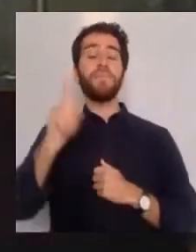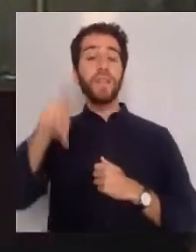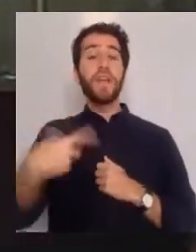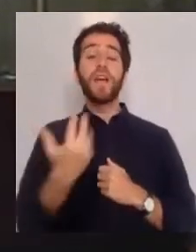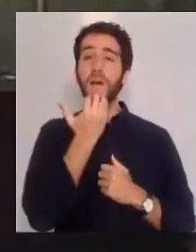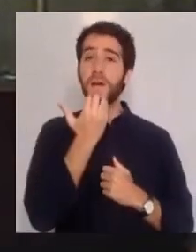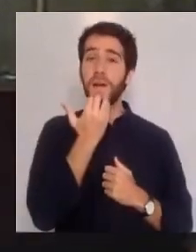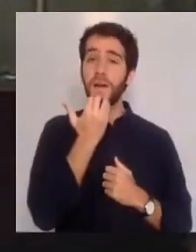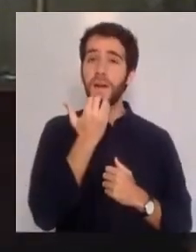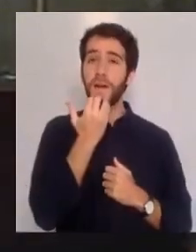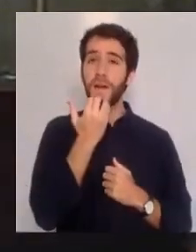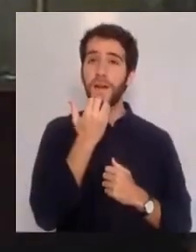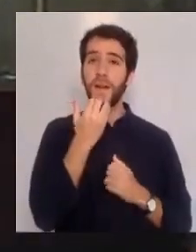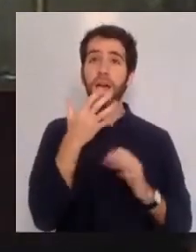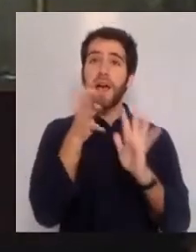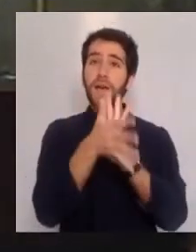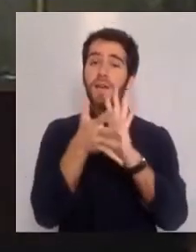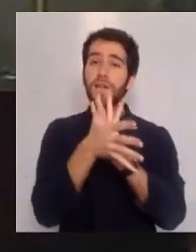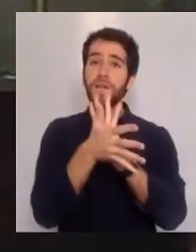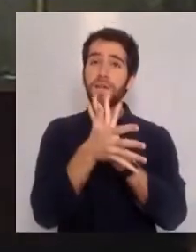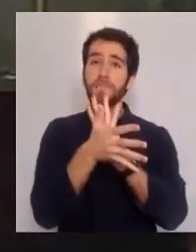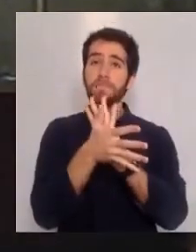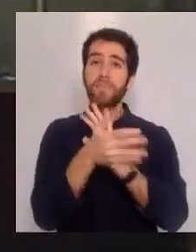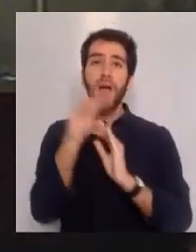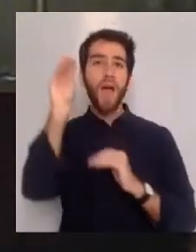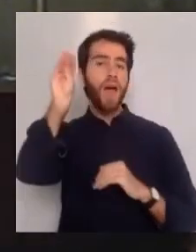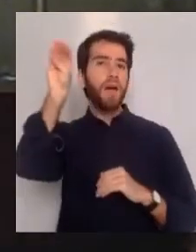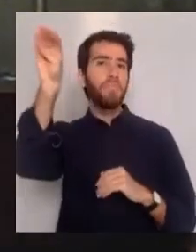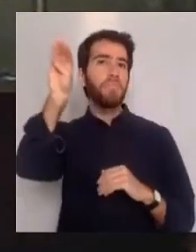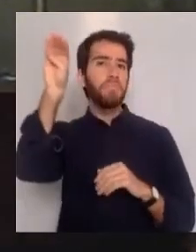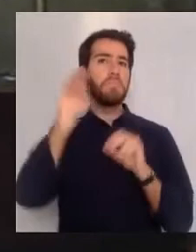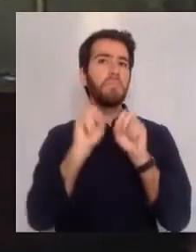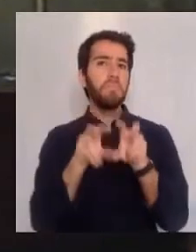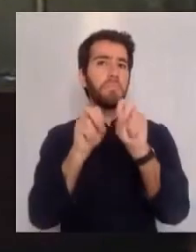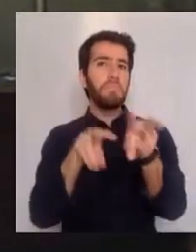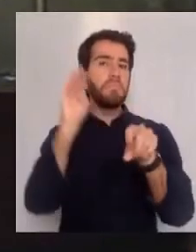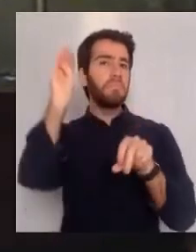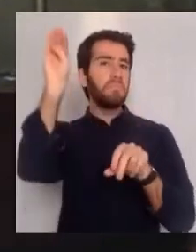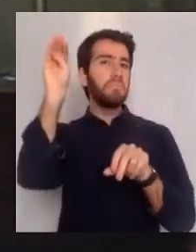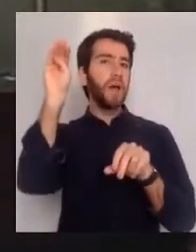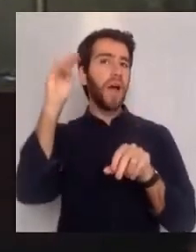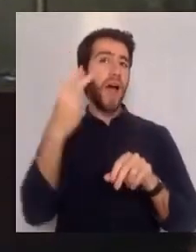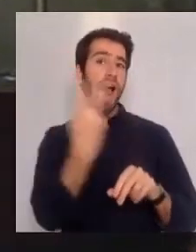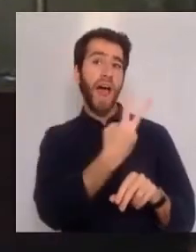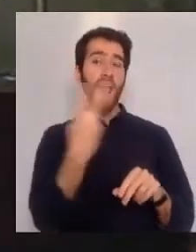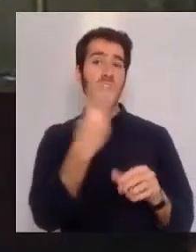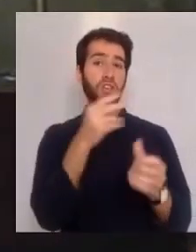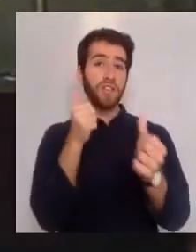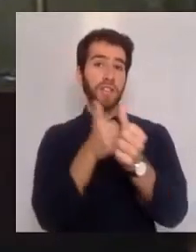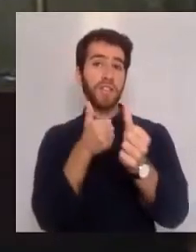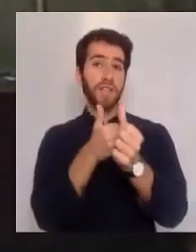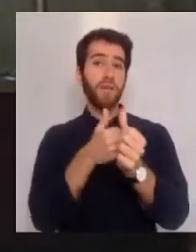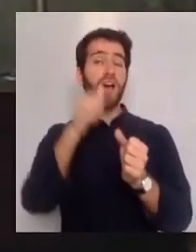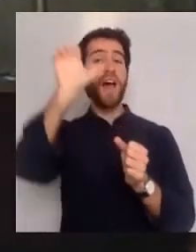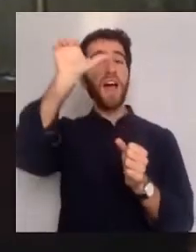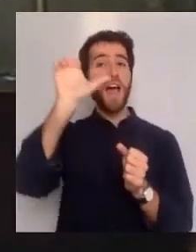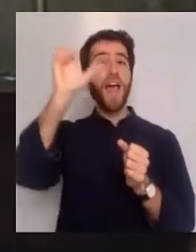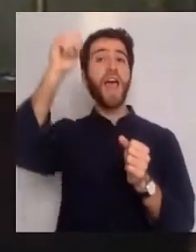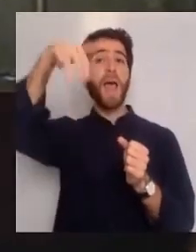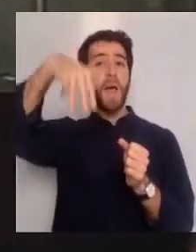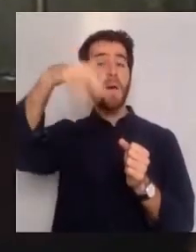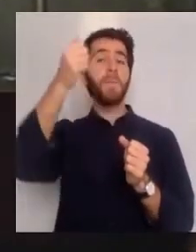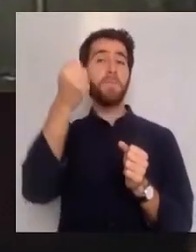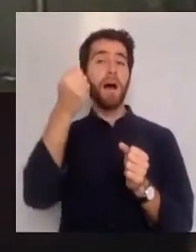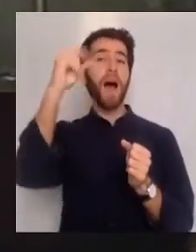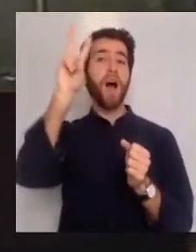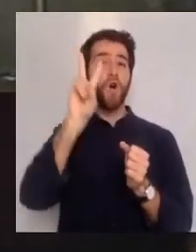pelegrí, el desconegut, que es fa al trobadís als dos deixebles que caminen